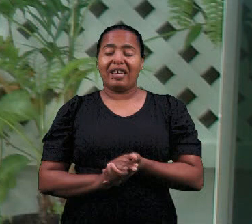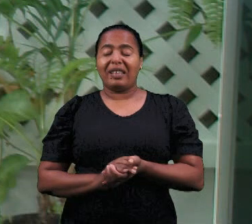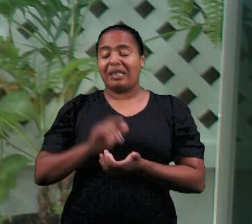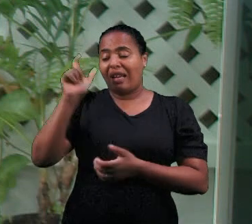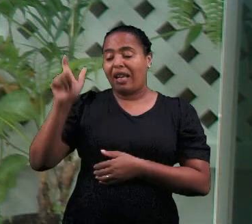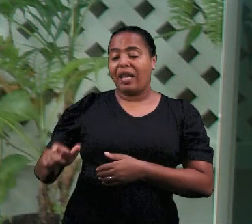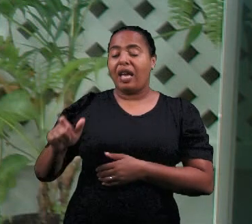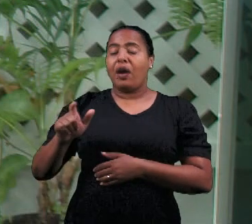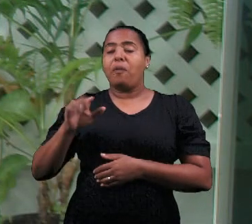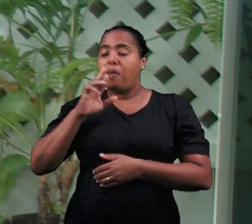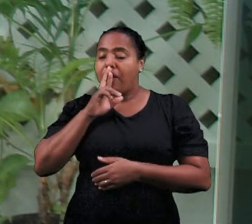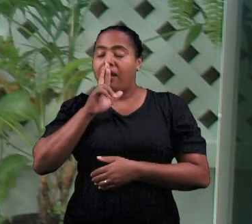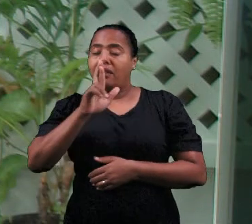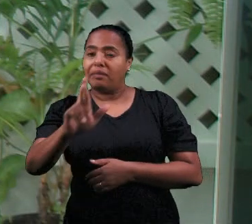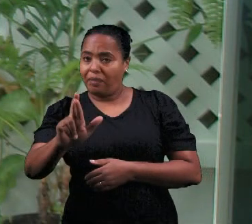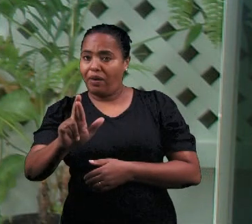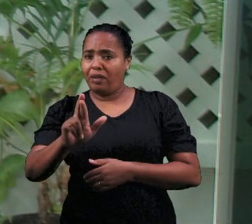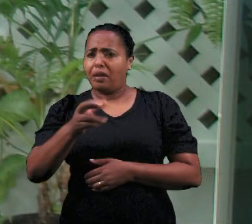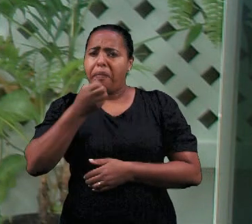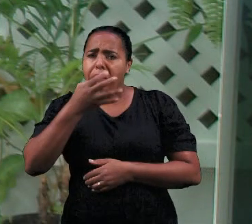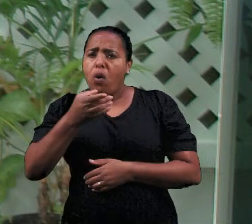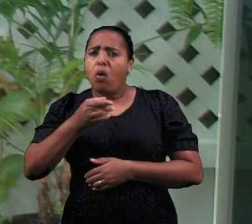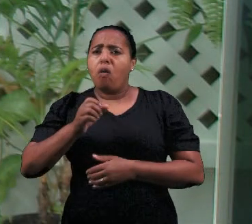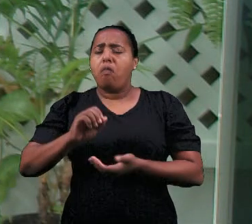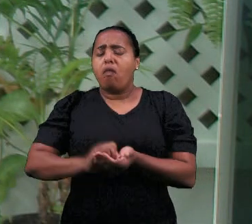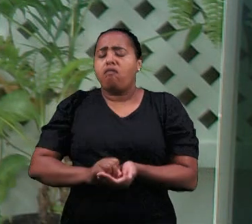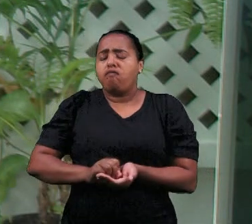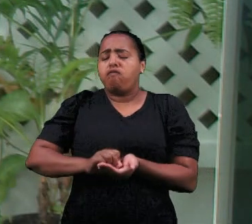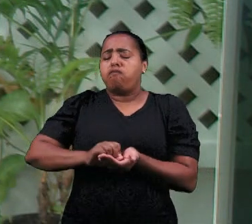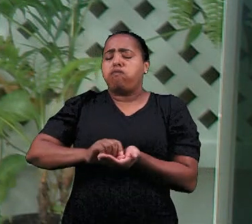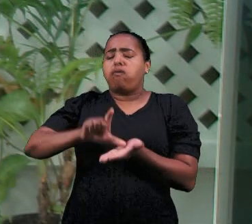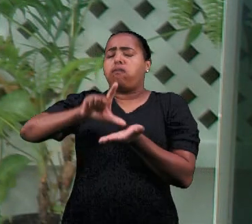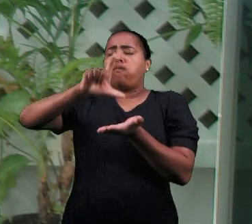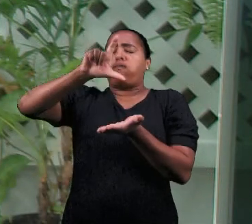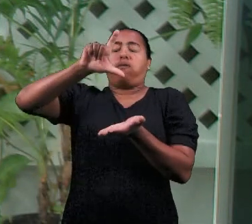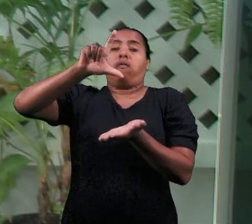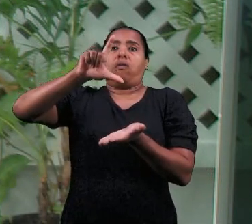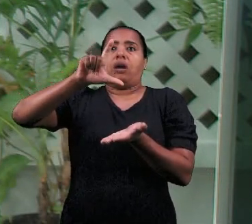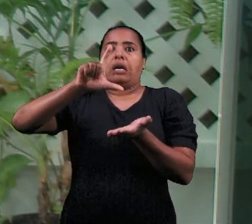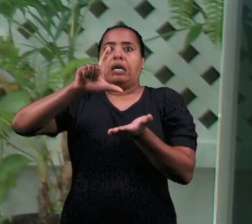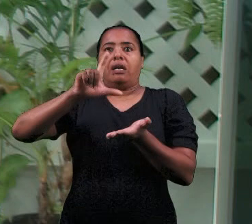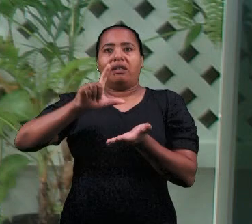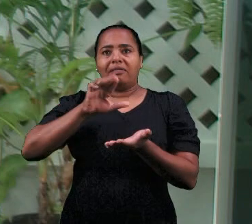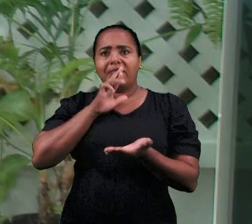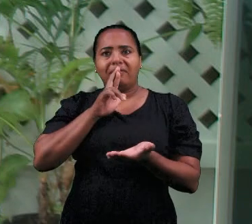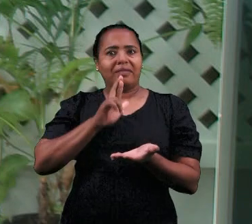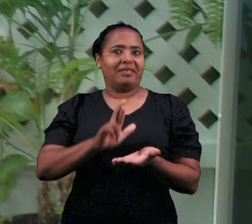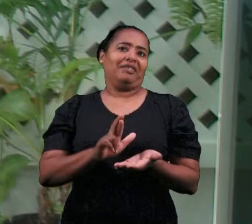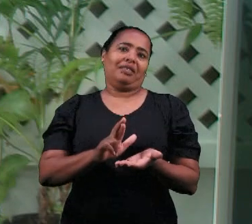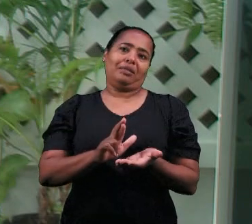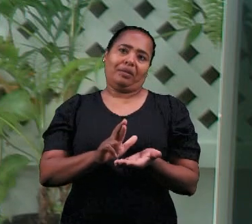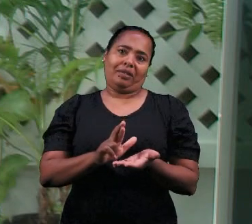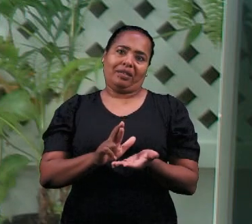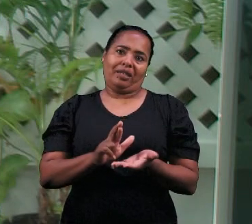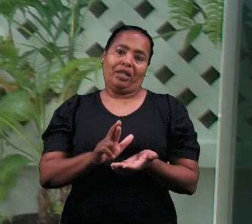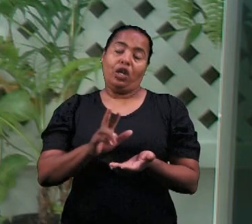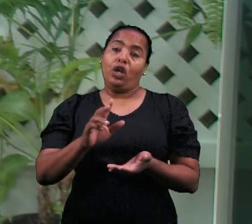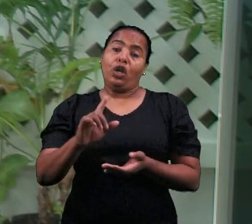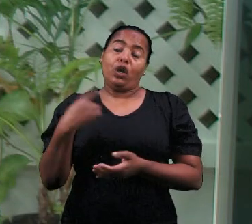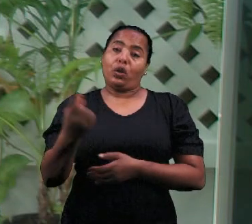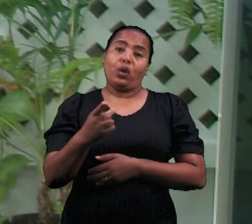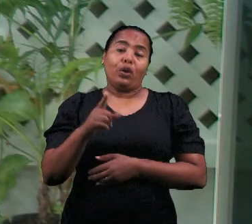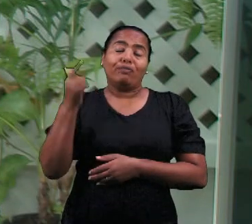toute l'Église participe. Des fois, le frère il veut envoyer une réponse, c'est bien, mais